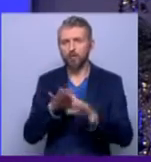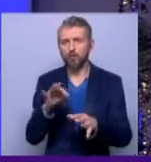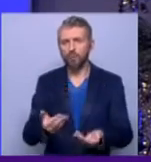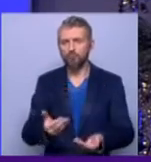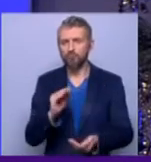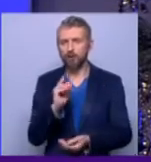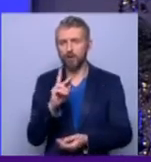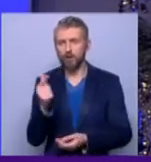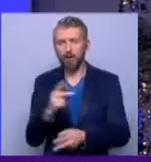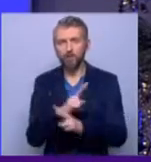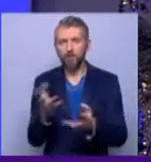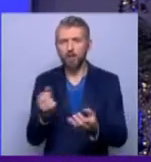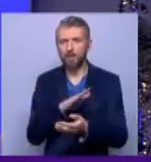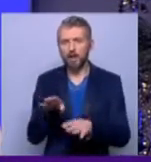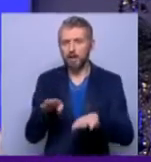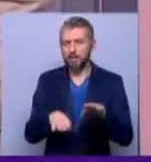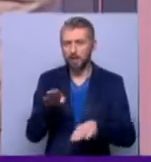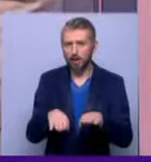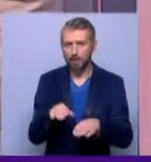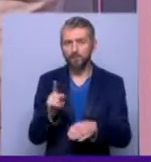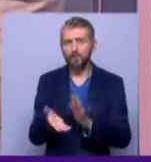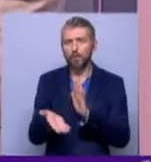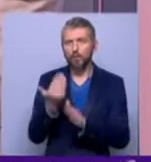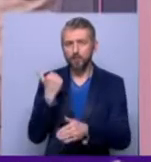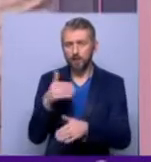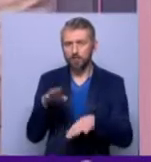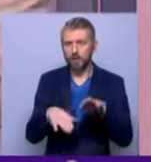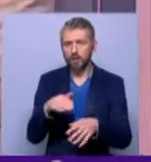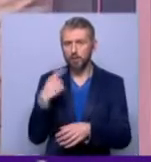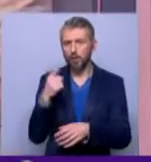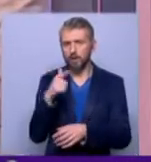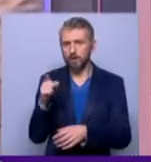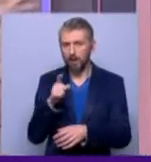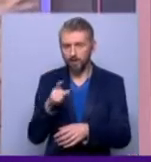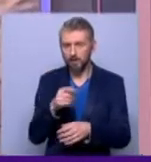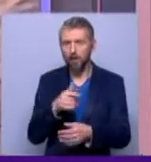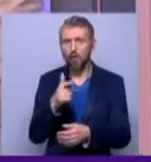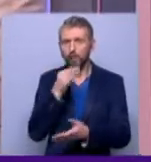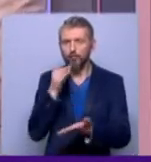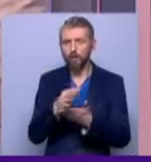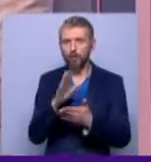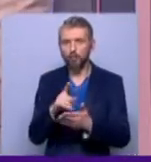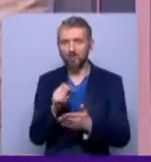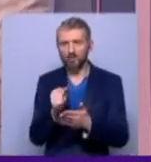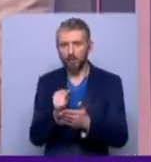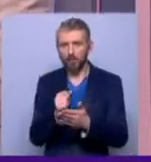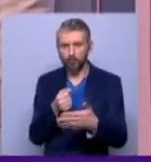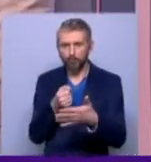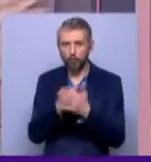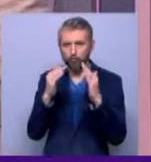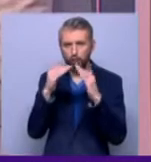услугах. То есть никто их не взял на баланс. Они ушли с баланса облгазов. Облгаз отвечает только за вход, ну вот до дома, условно говоря. А дальше